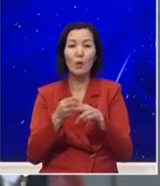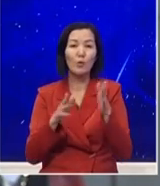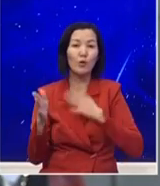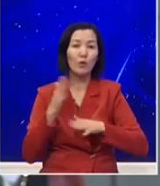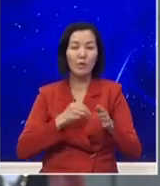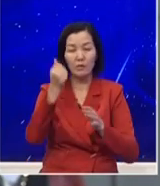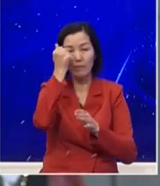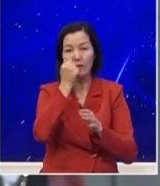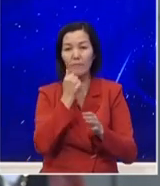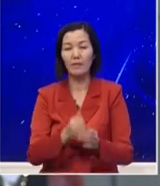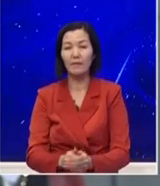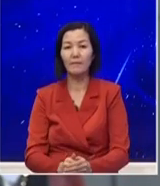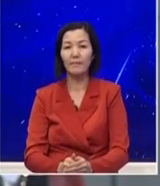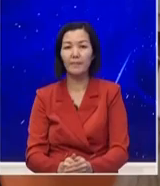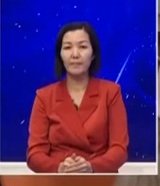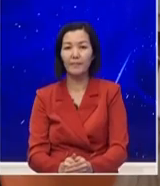алғысым шексіз.